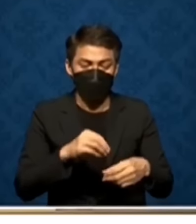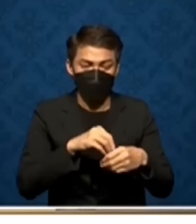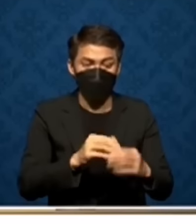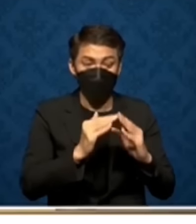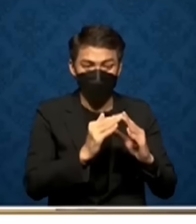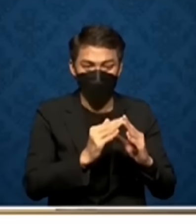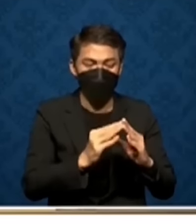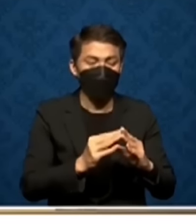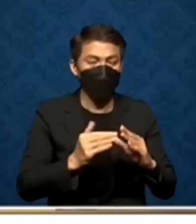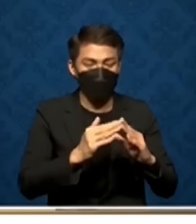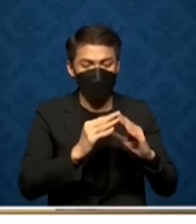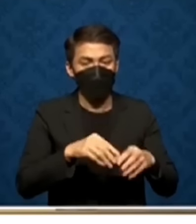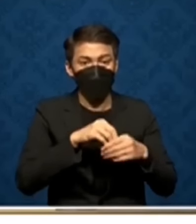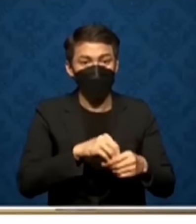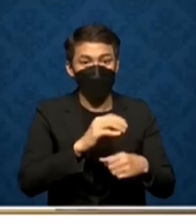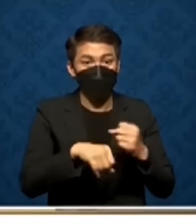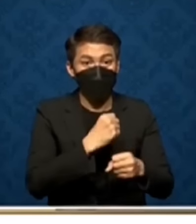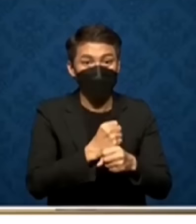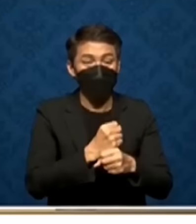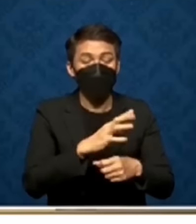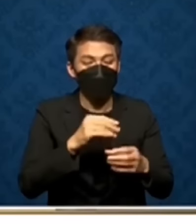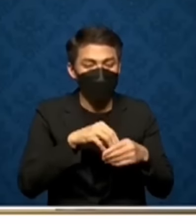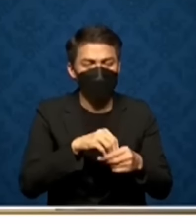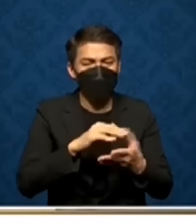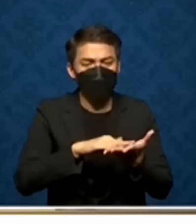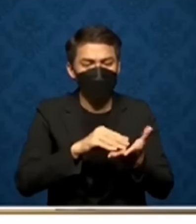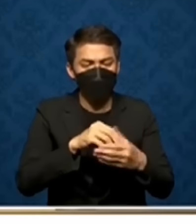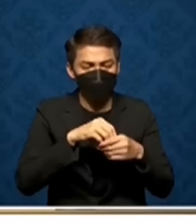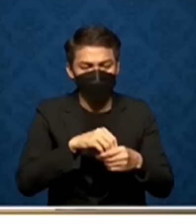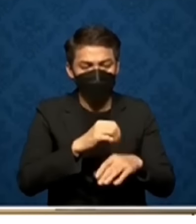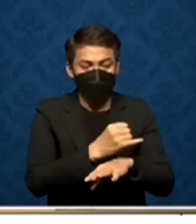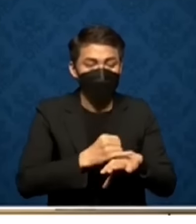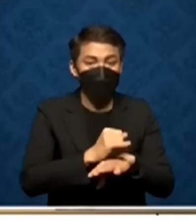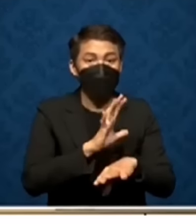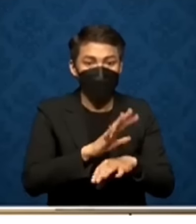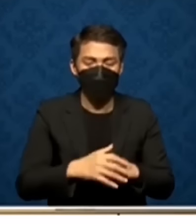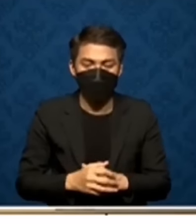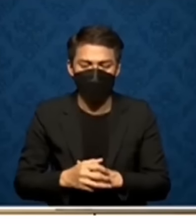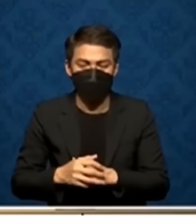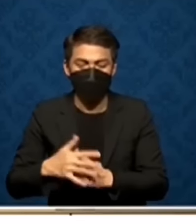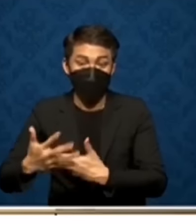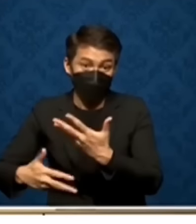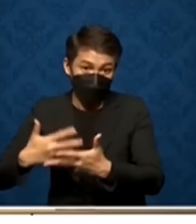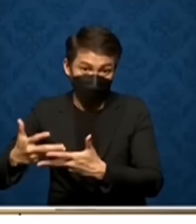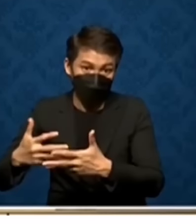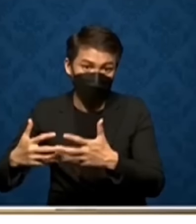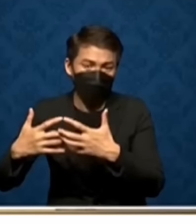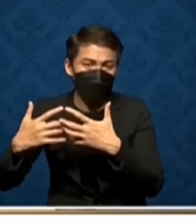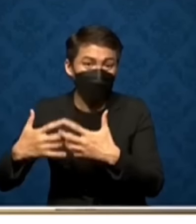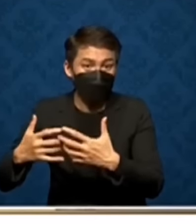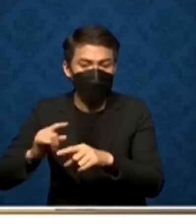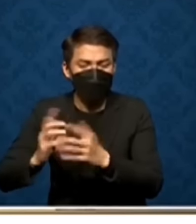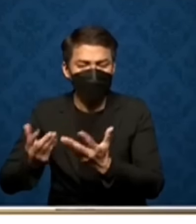ไร่เกษตรกับพาณิชย์เนี่ยไม่เกิน50ไร่ ถ้ามากกว่านั้นผมคิดว่